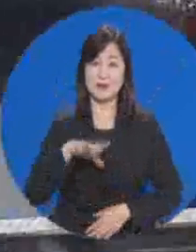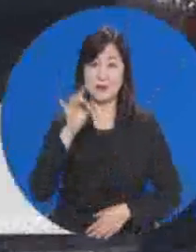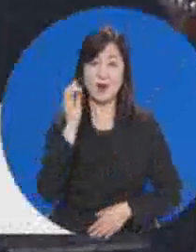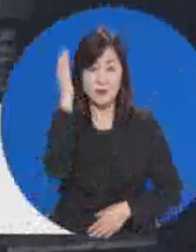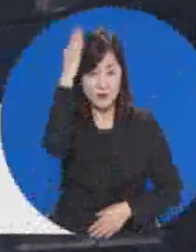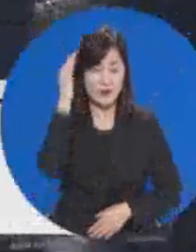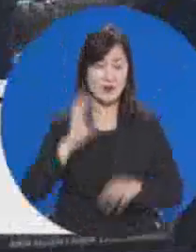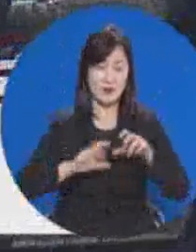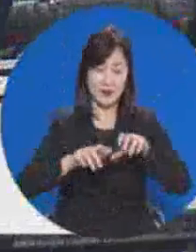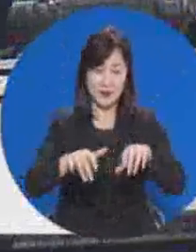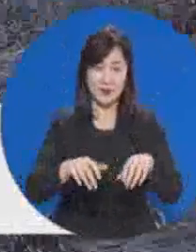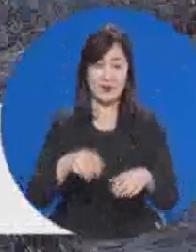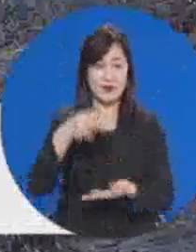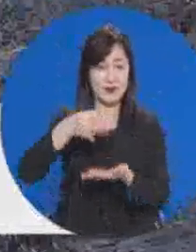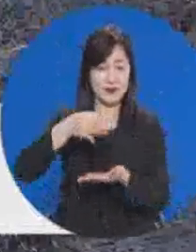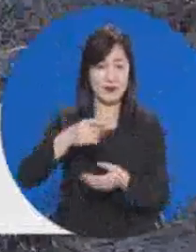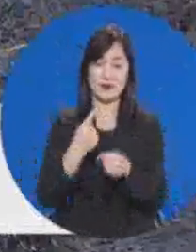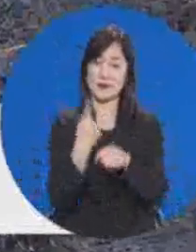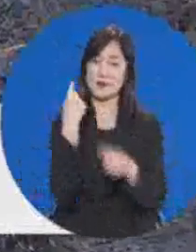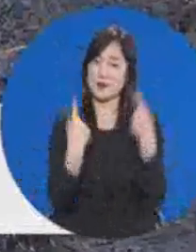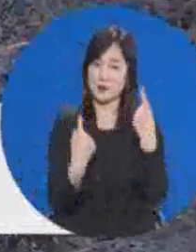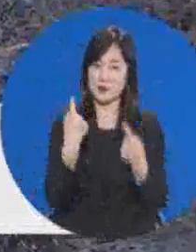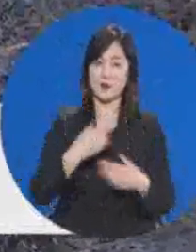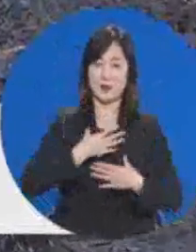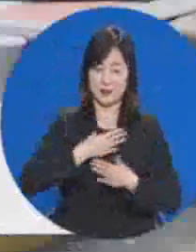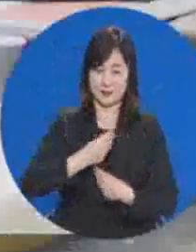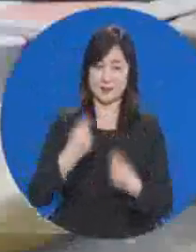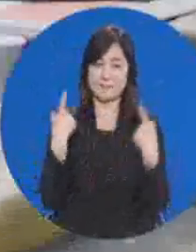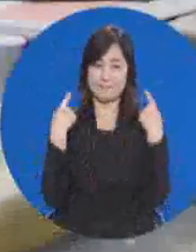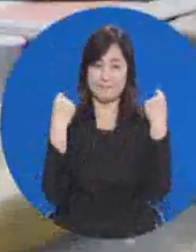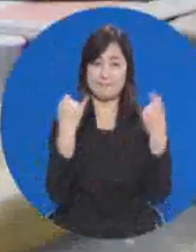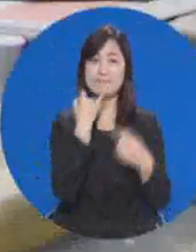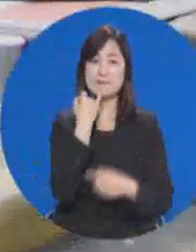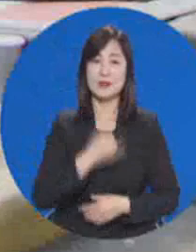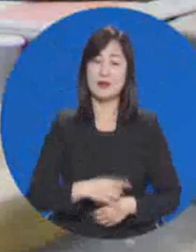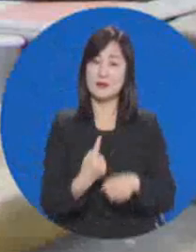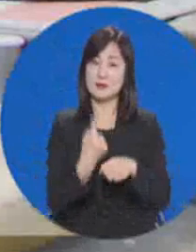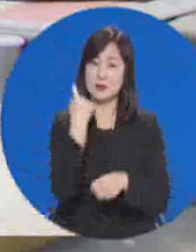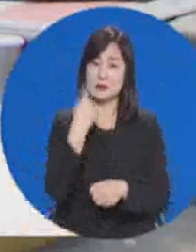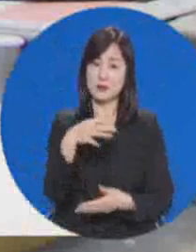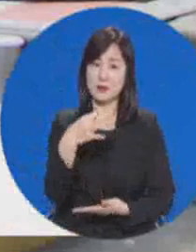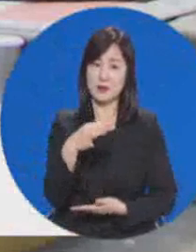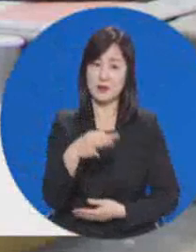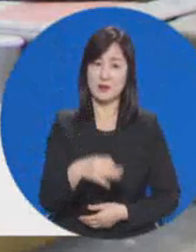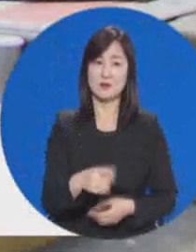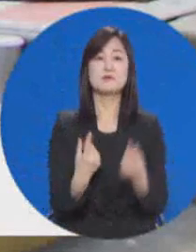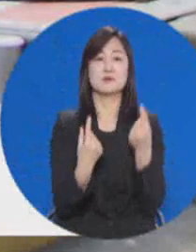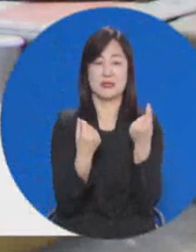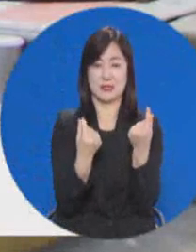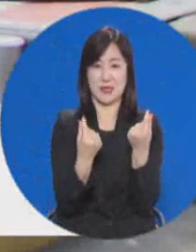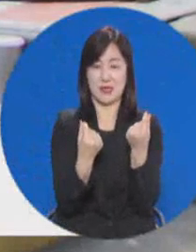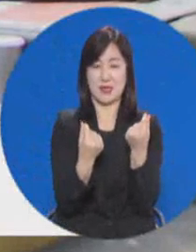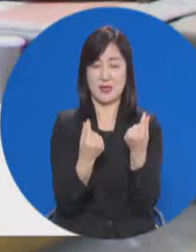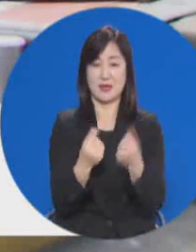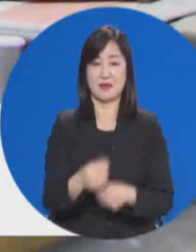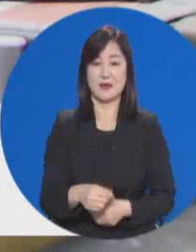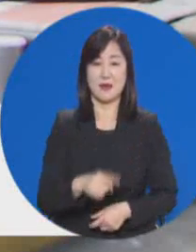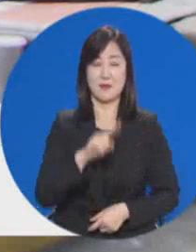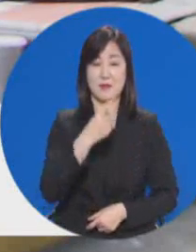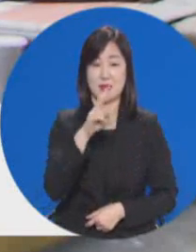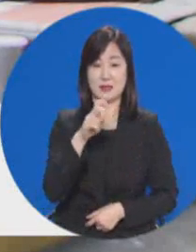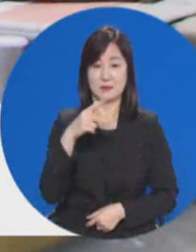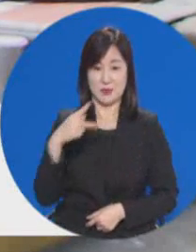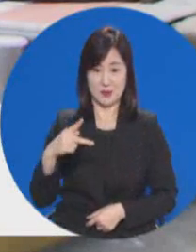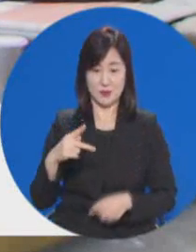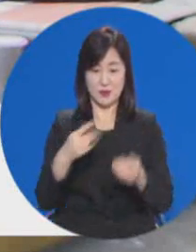입항 가격도 전년 수준으로 비교적 안정적입니다. 작년과 가격은 비슷하게 형성됩니다. 120kg